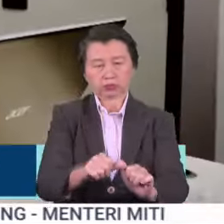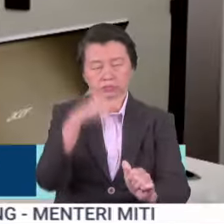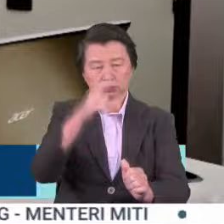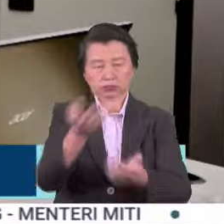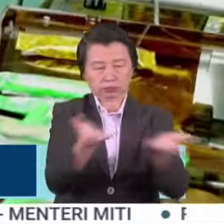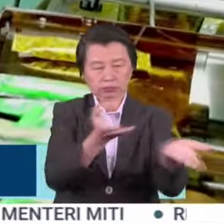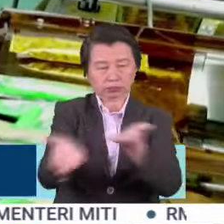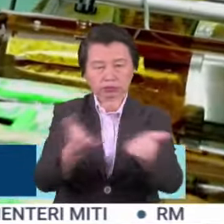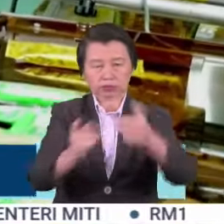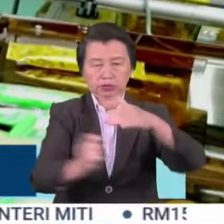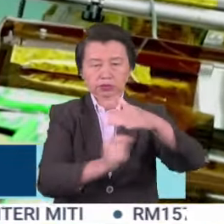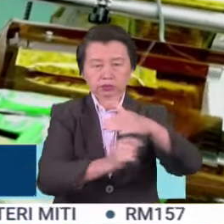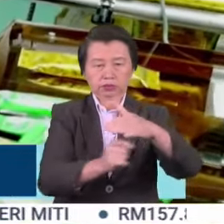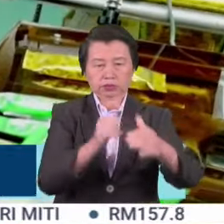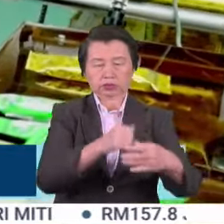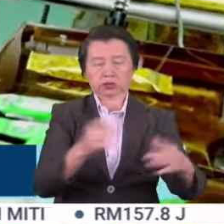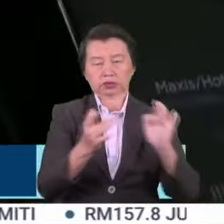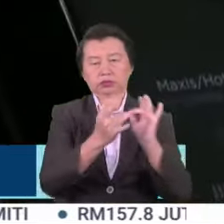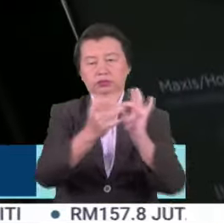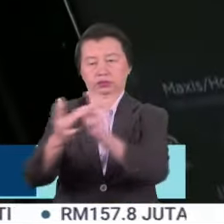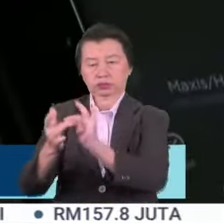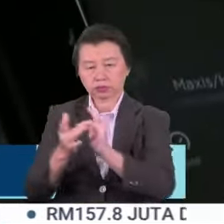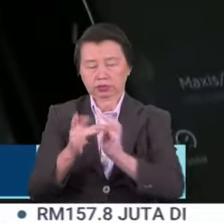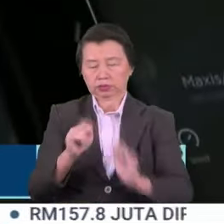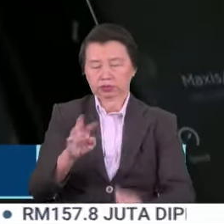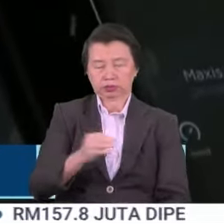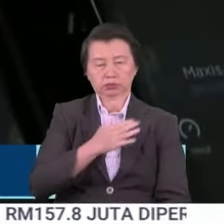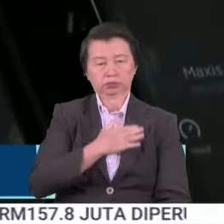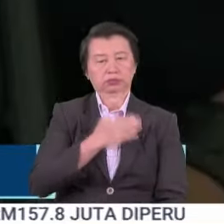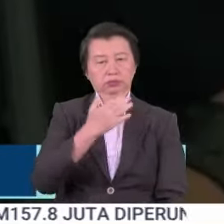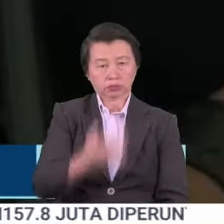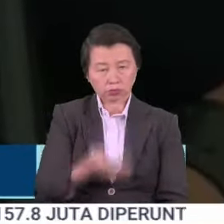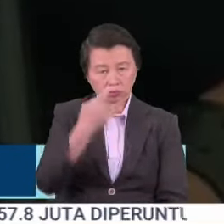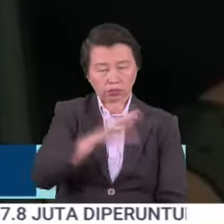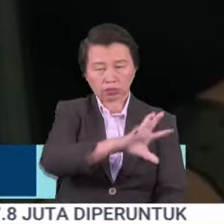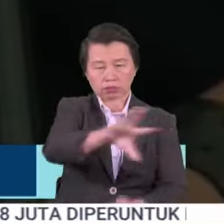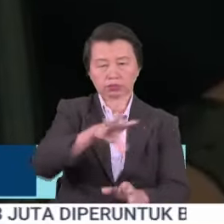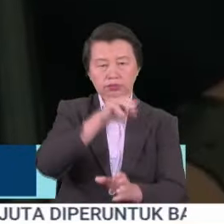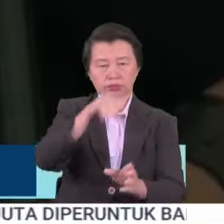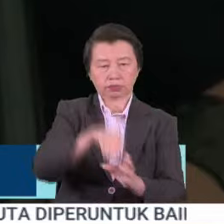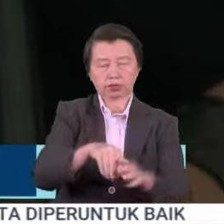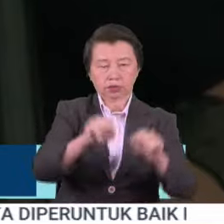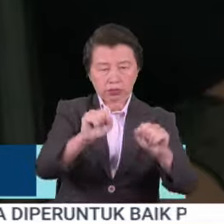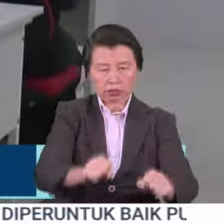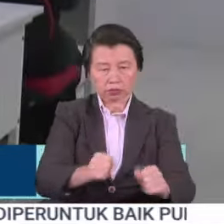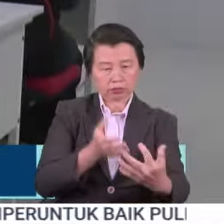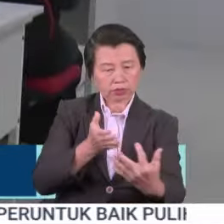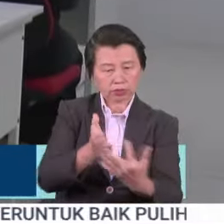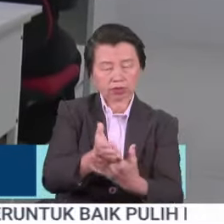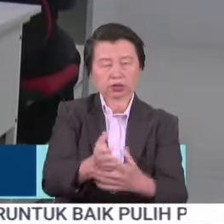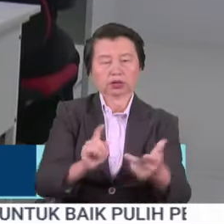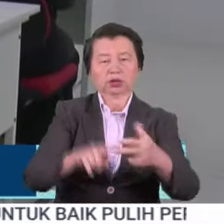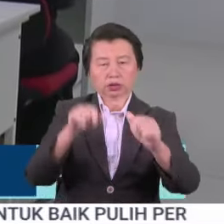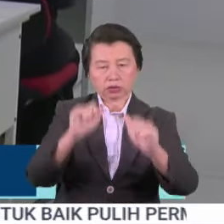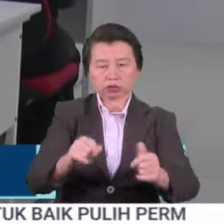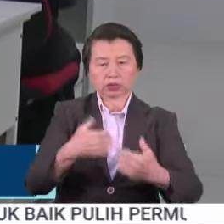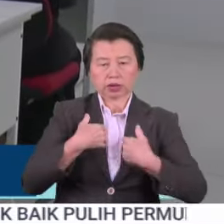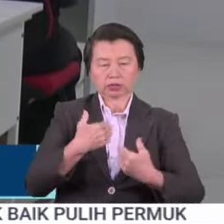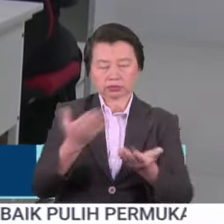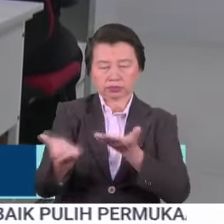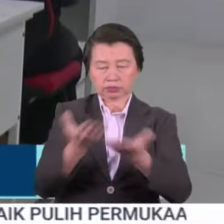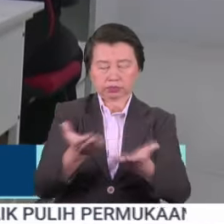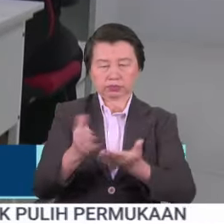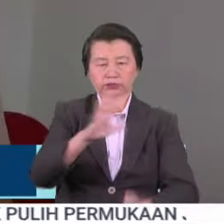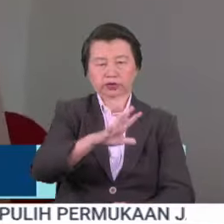memperkukuh perkhidmatan teras dan infrastruktur rangkaian. TM komited meningkatkan keterangkuman, keupayaan mengakses dan kemampuan memiliki